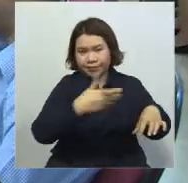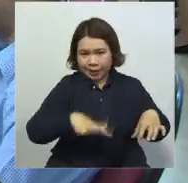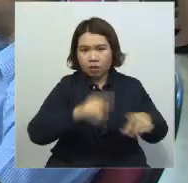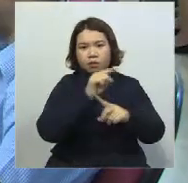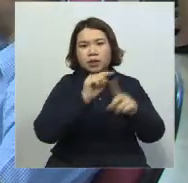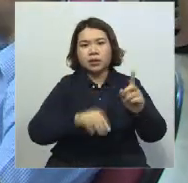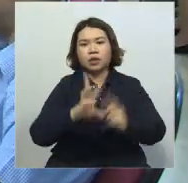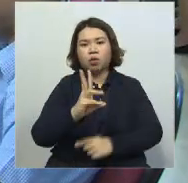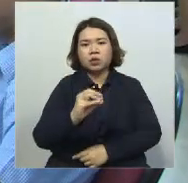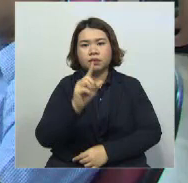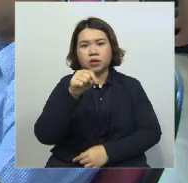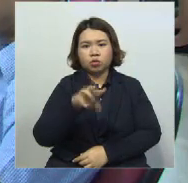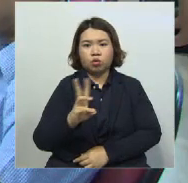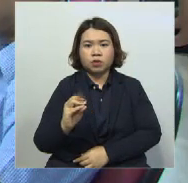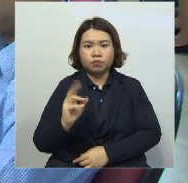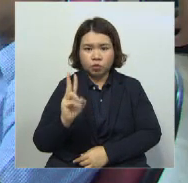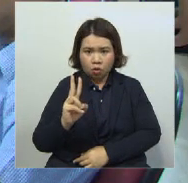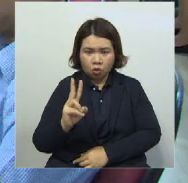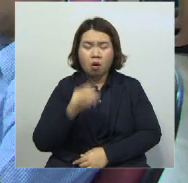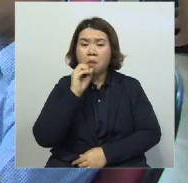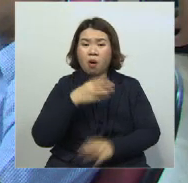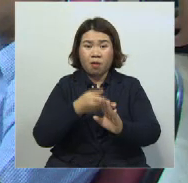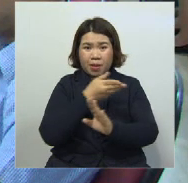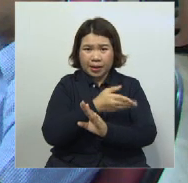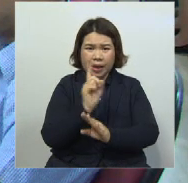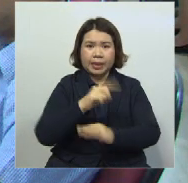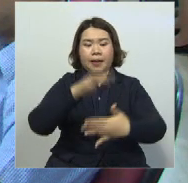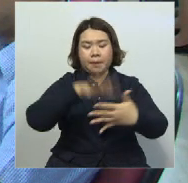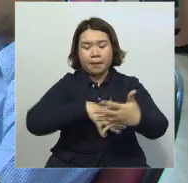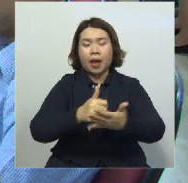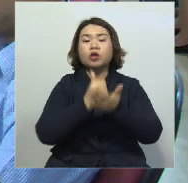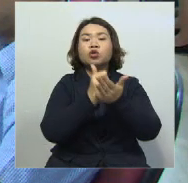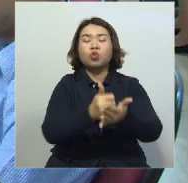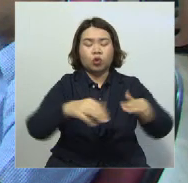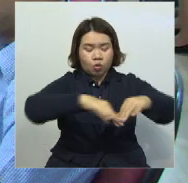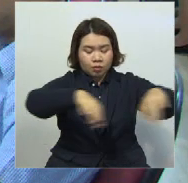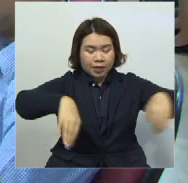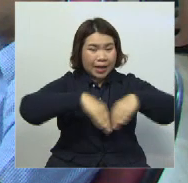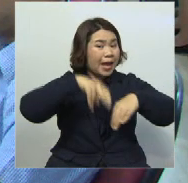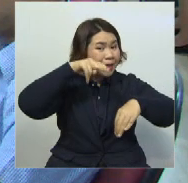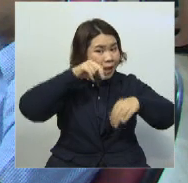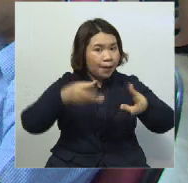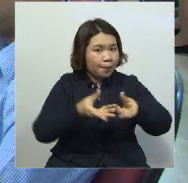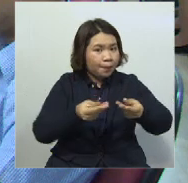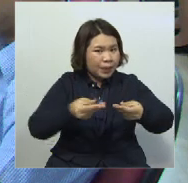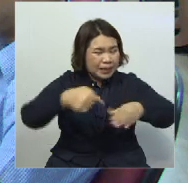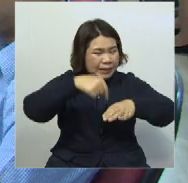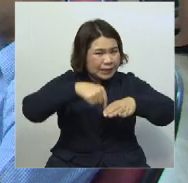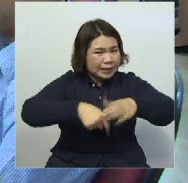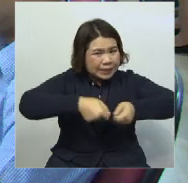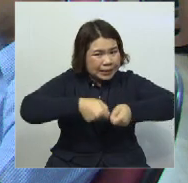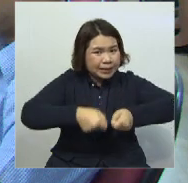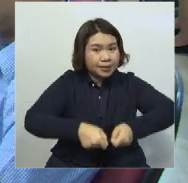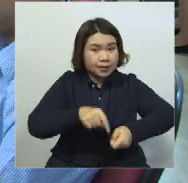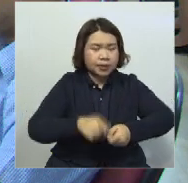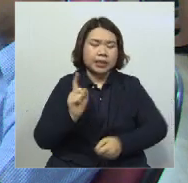ร้อยละ 61.62 ค่ะที่บอกไปเมื่อสักครู่เป็นมาตรการเรื่องการเจาะบ่อน้ำบาดาลเพื่อการอุปโภคบริโภคคือปัจจุบันเนี่ยเ